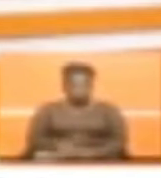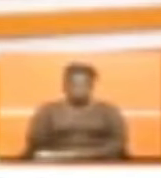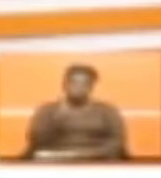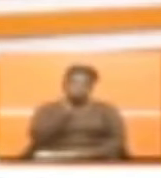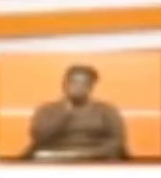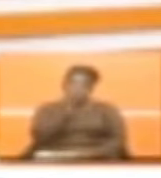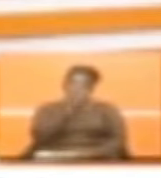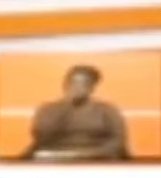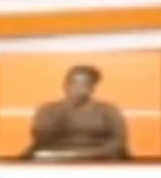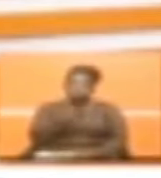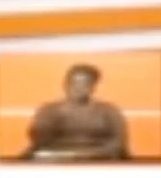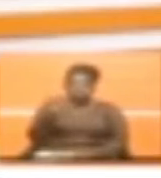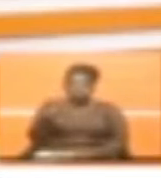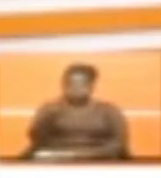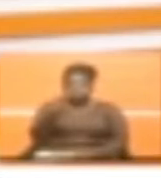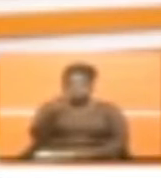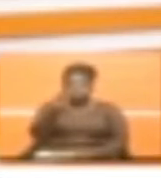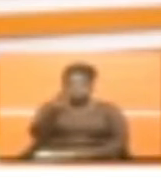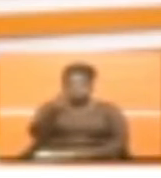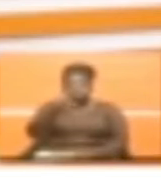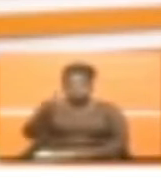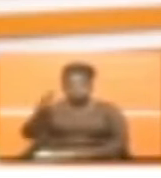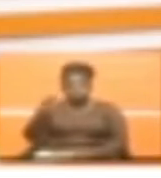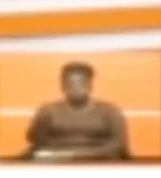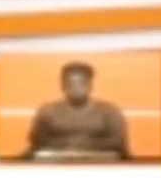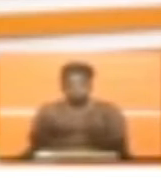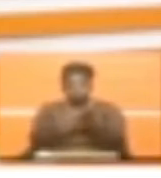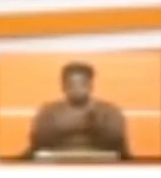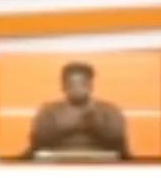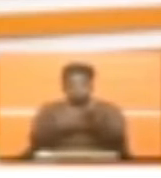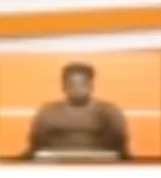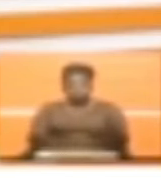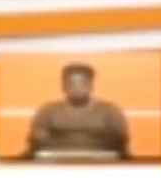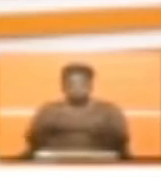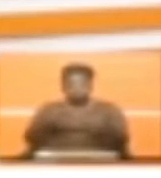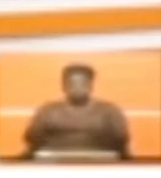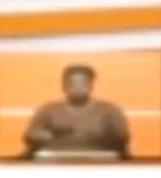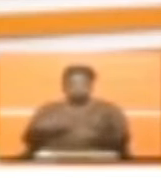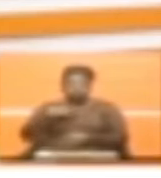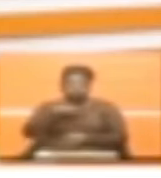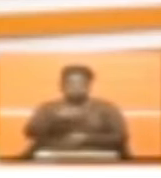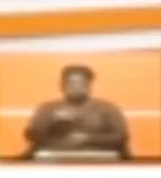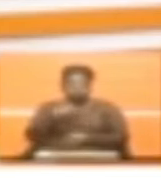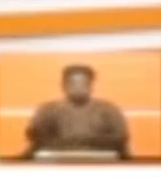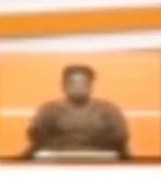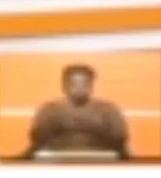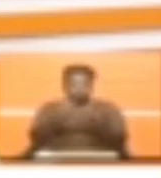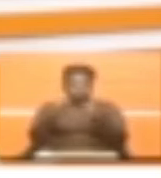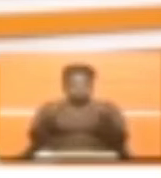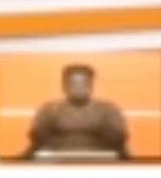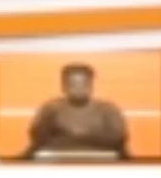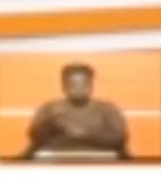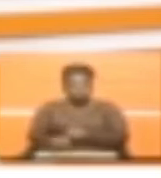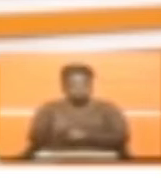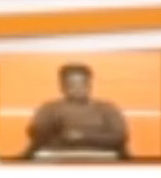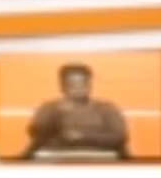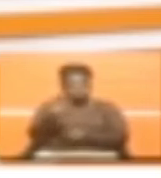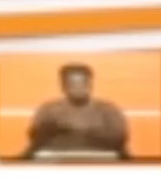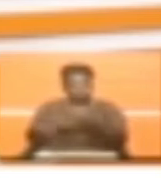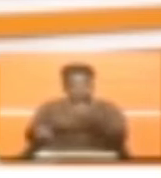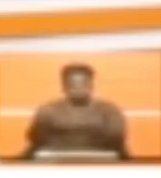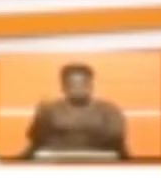twasasidde nyo bannaffe bwe tudda e Nambole bannayuganda bavuddeyo nga bayomba olwa ttiimu ya South Africa